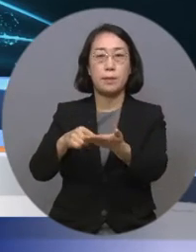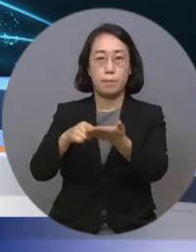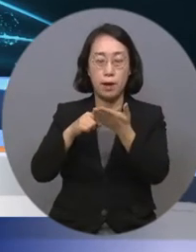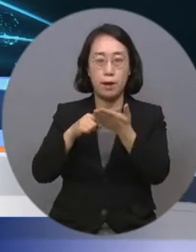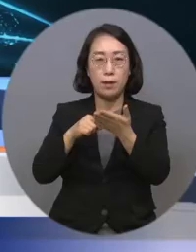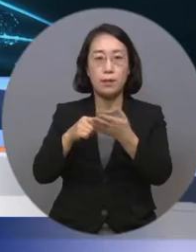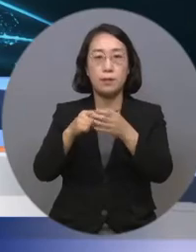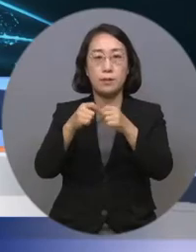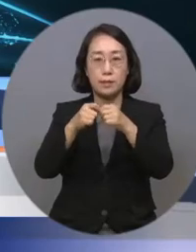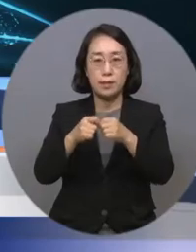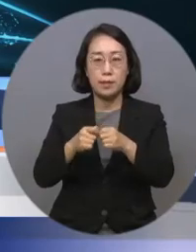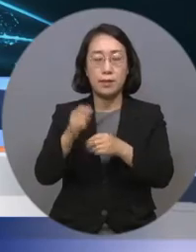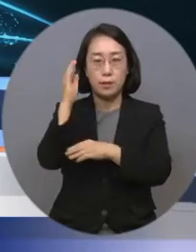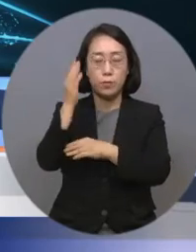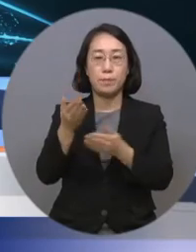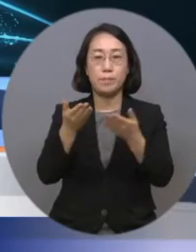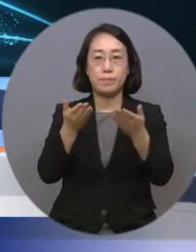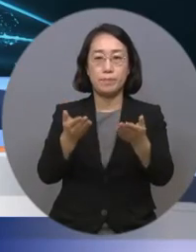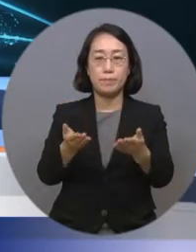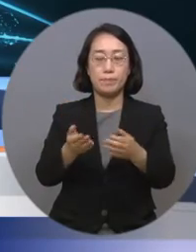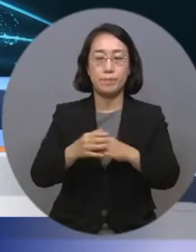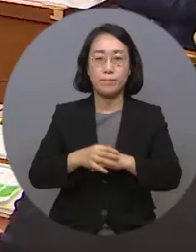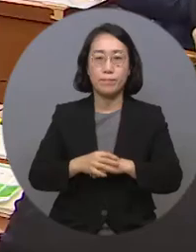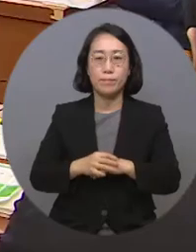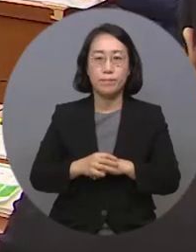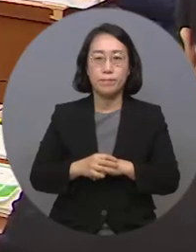자세한 내용 정두리 기자가 전합니다